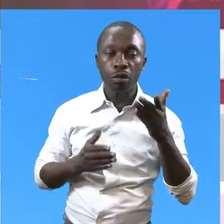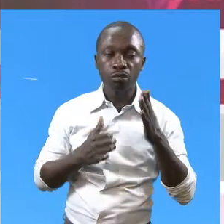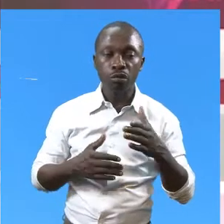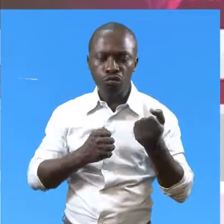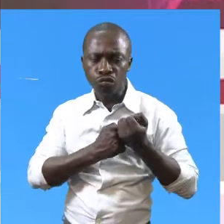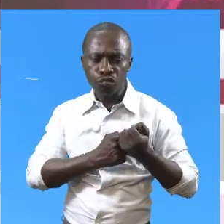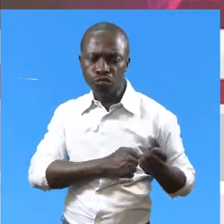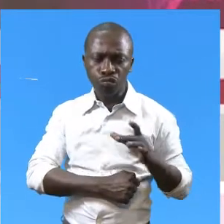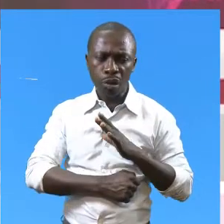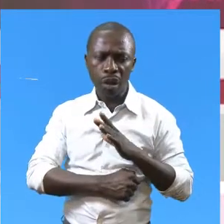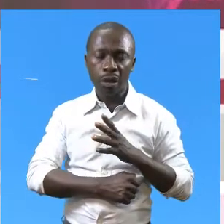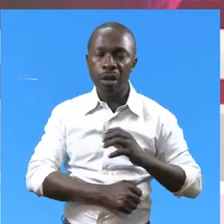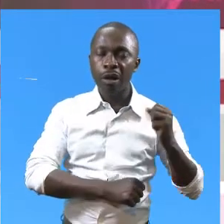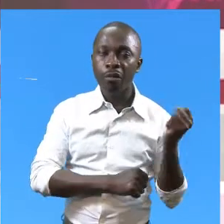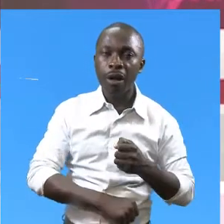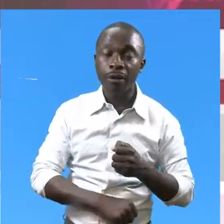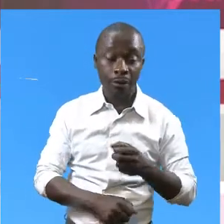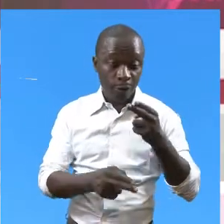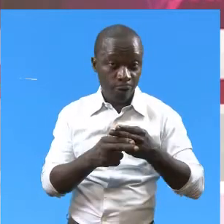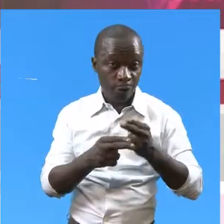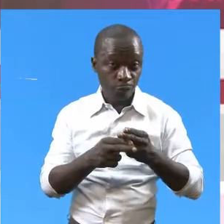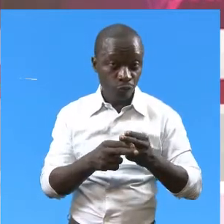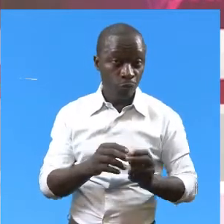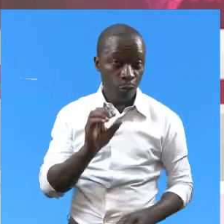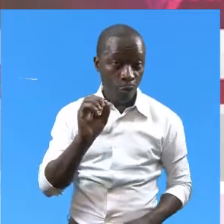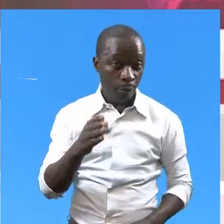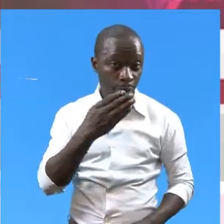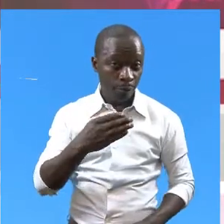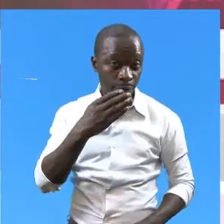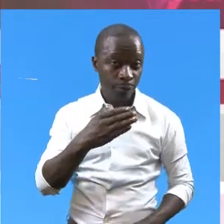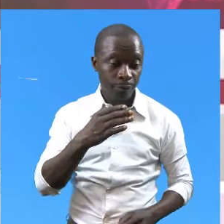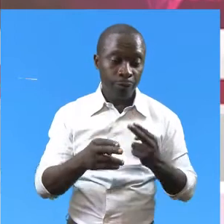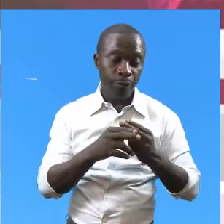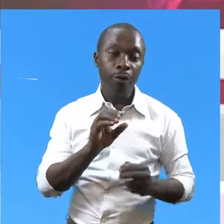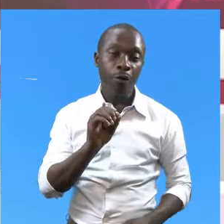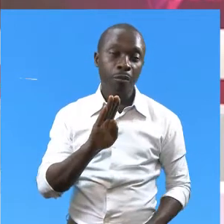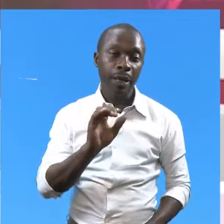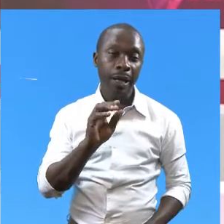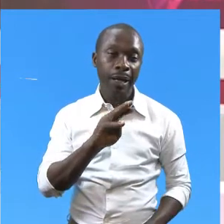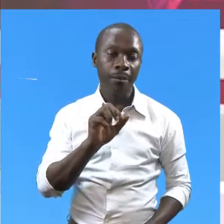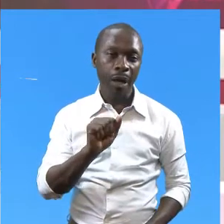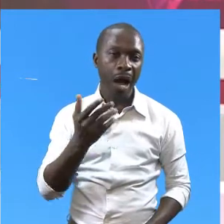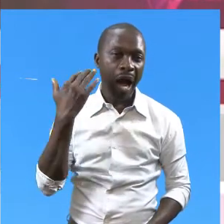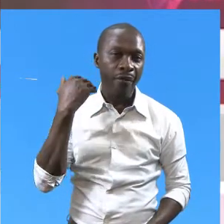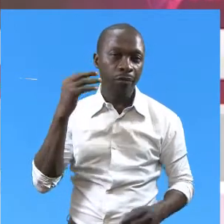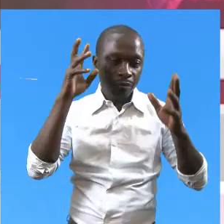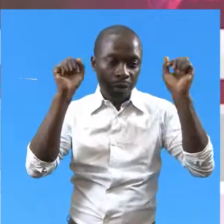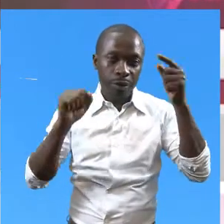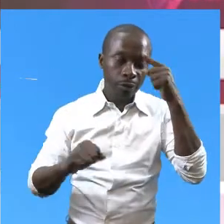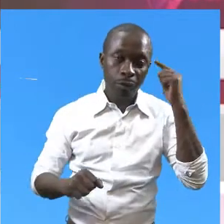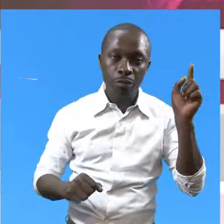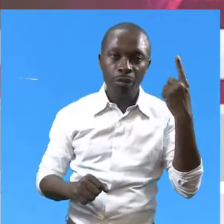Barack Obama, vient de se voir consacré après 47 ans de vie en politique jalonnée de tragédies. Carole